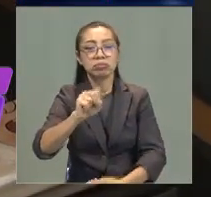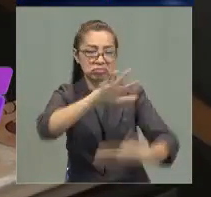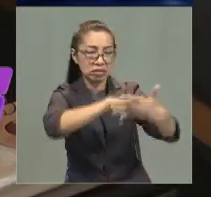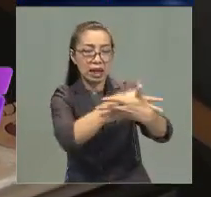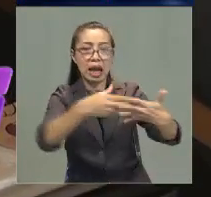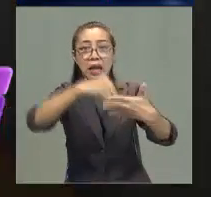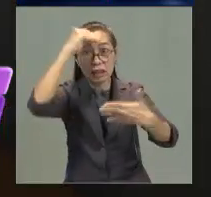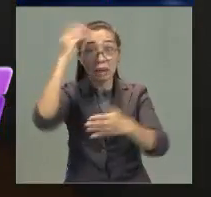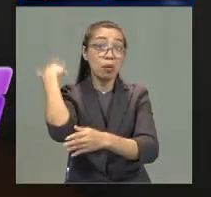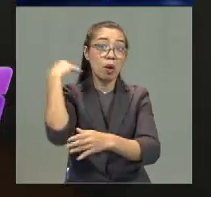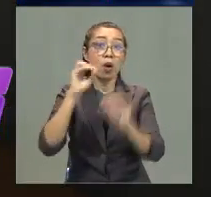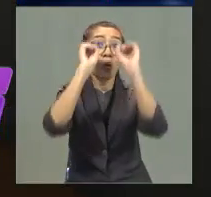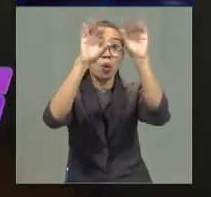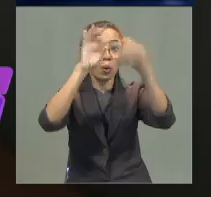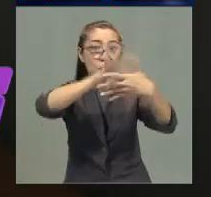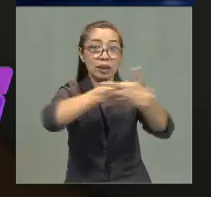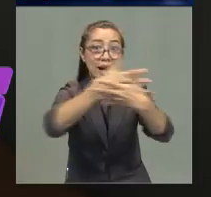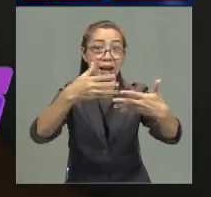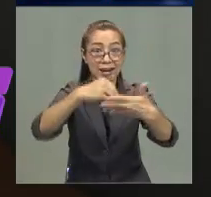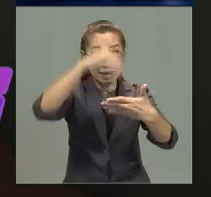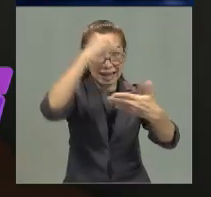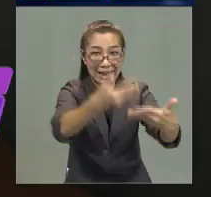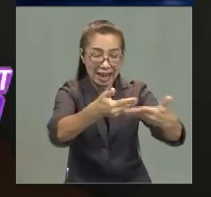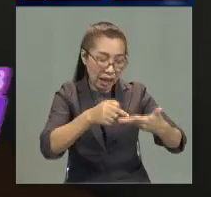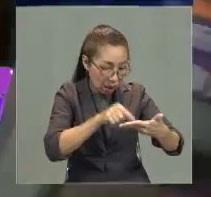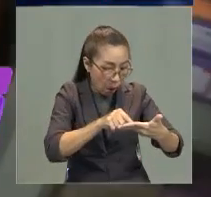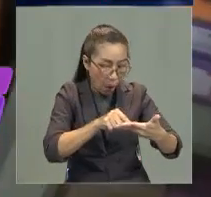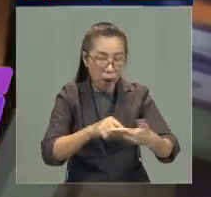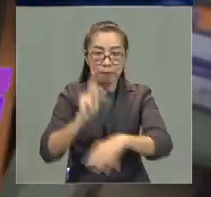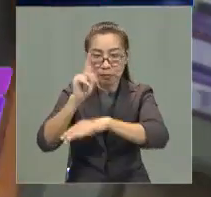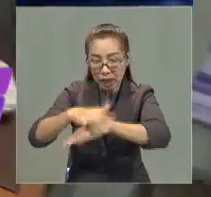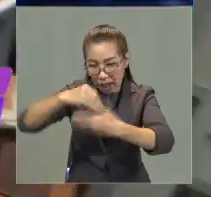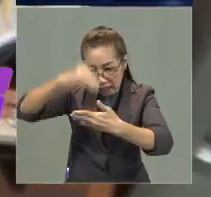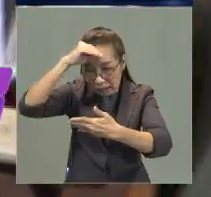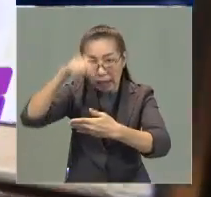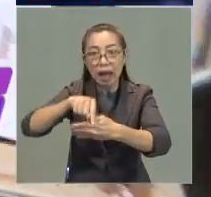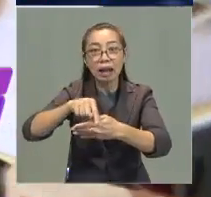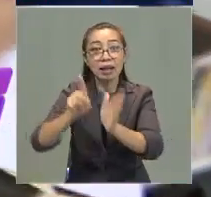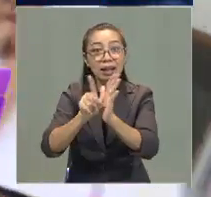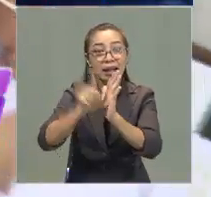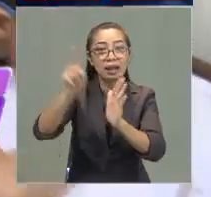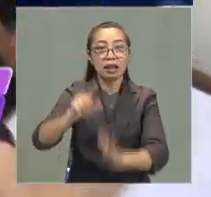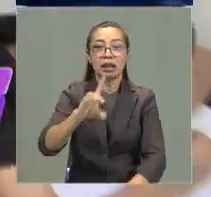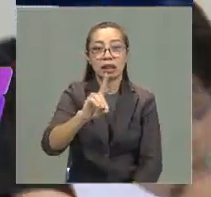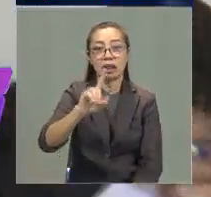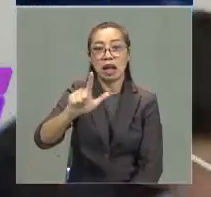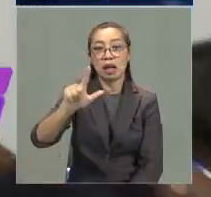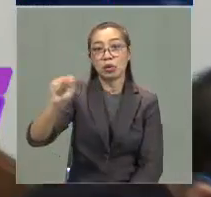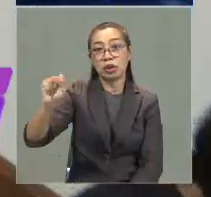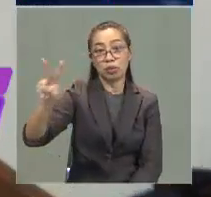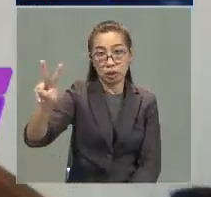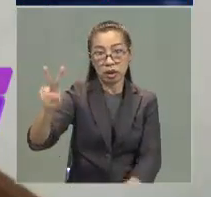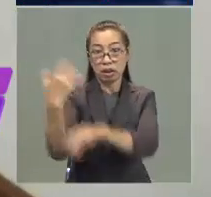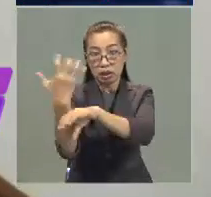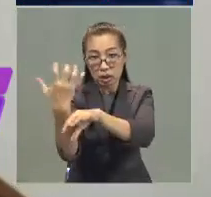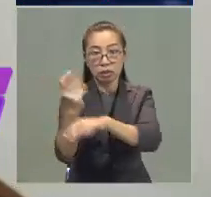างเรียนที่ครูเขาจัดเอาไว้ให้นะคะก็มีการเปิดการเรียนออนไลน์ผ่านดาวเทียม DLTV ควบคู่ไปด้วย